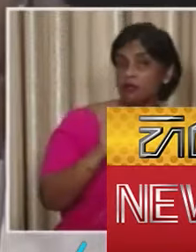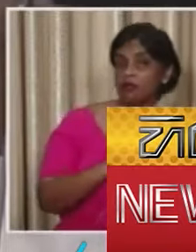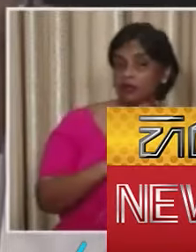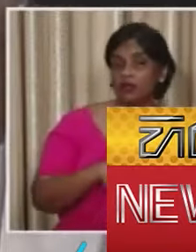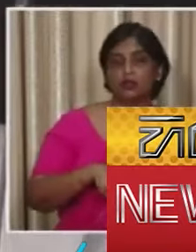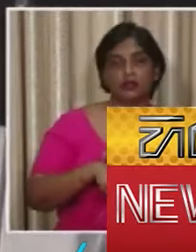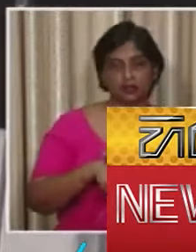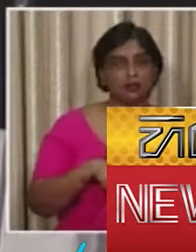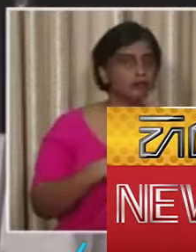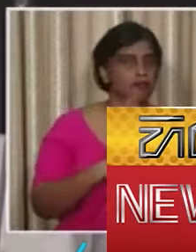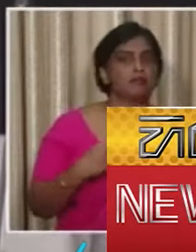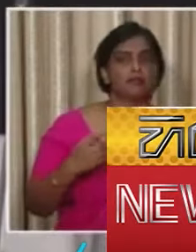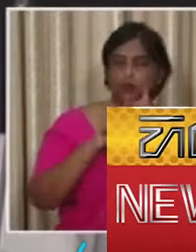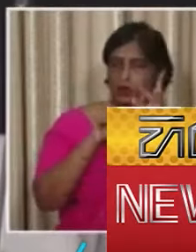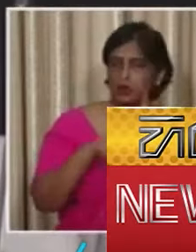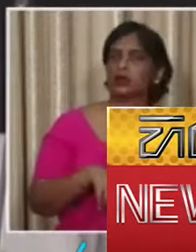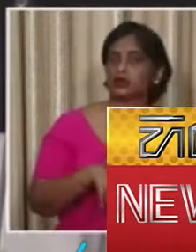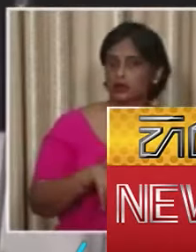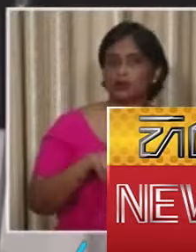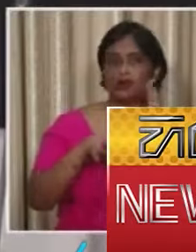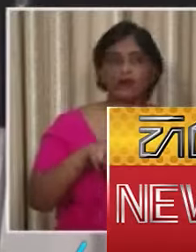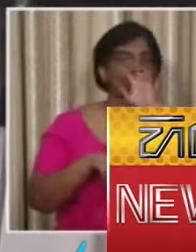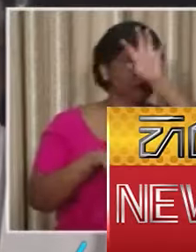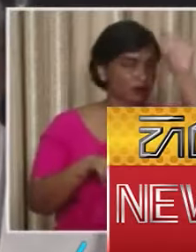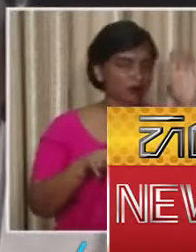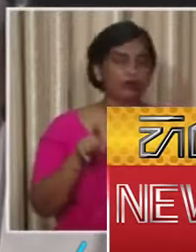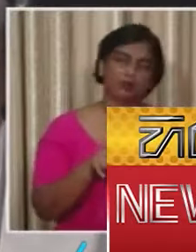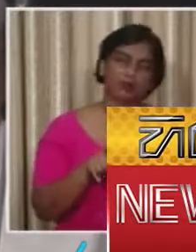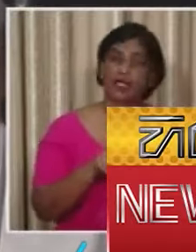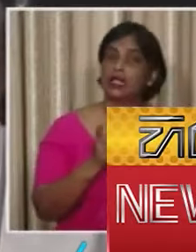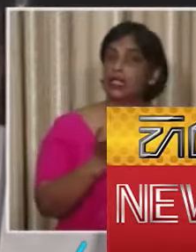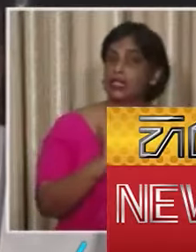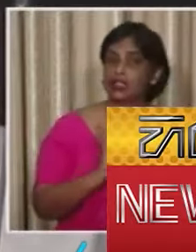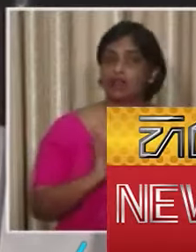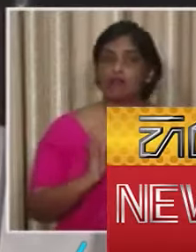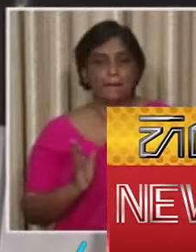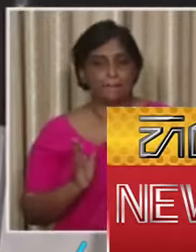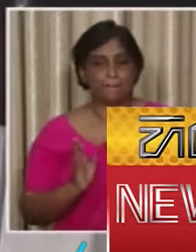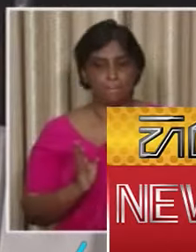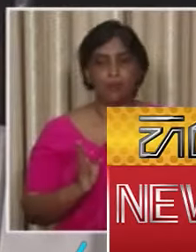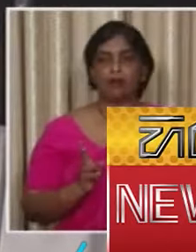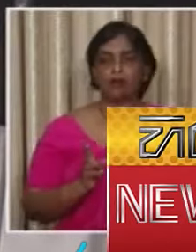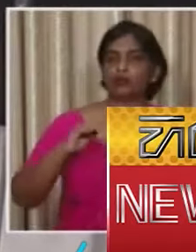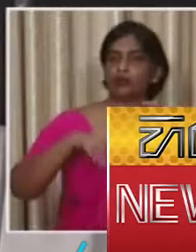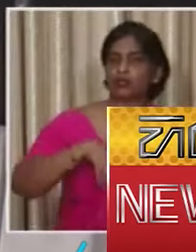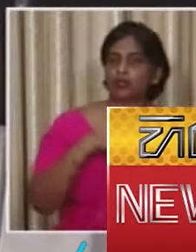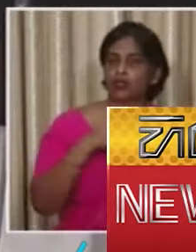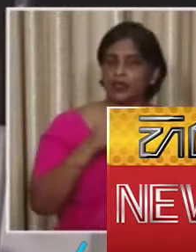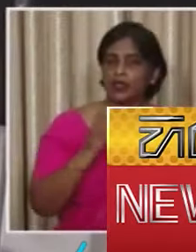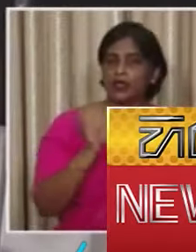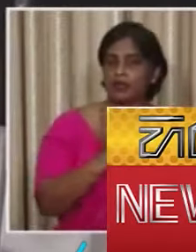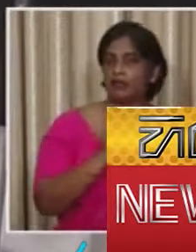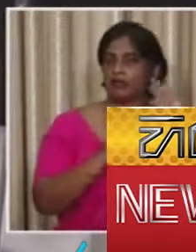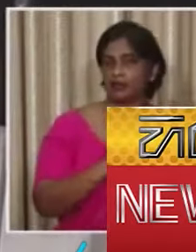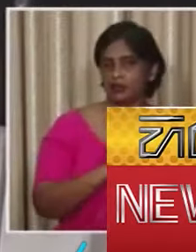පසුබිමක ණය දෙන්නත් බෑ. මේ අවස්ථාවේදී මිත්‍ර රටවල් දෙකක් හැටියට ඉන්දියාව සහ බංග්ලාදේශය අපට කෙටි කාලින ණය ආධාර